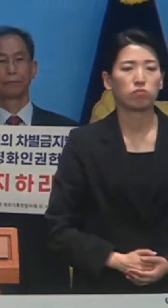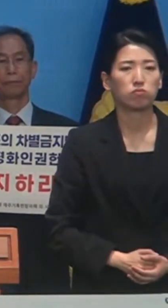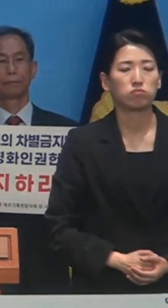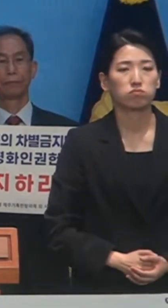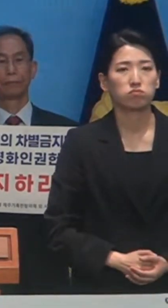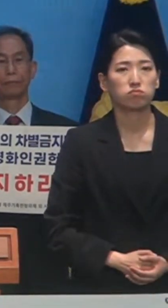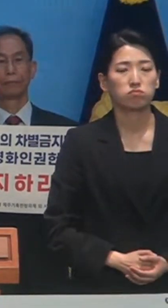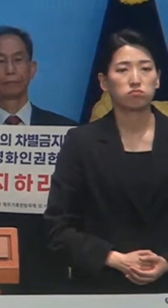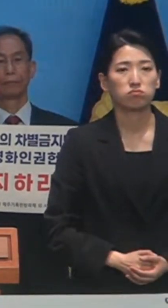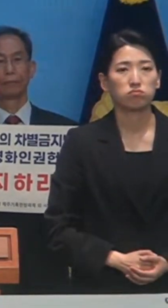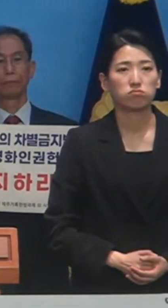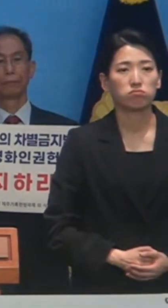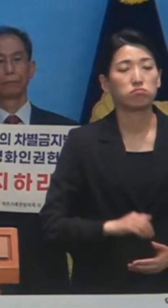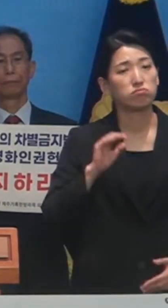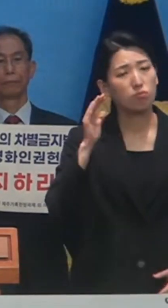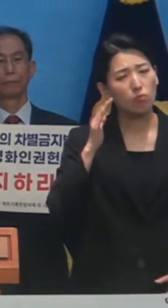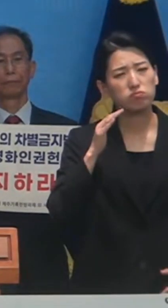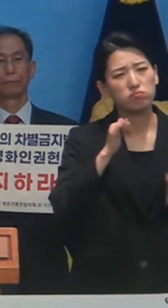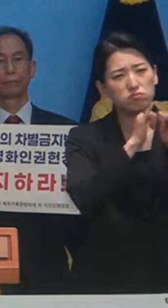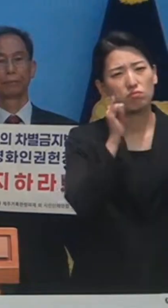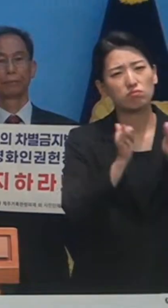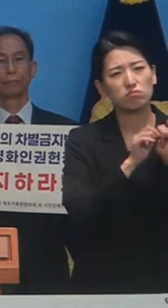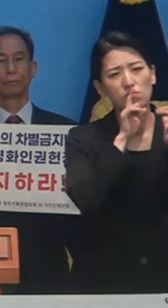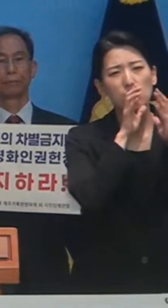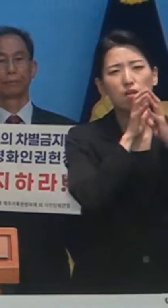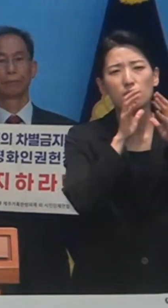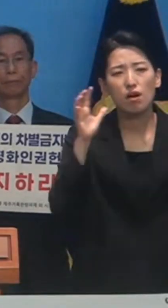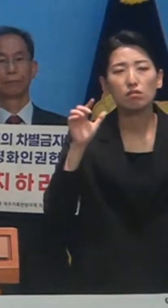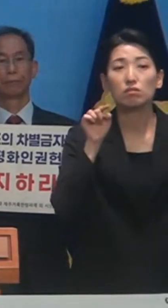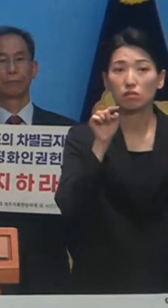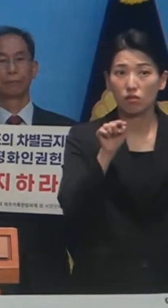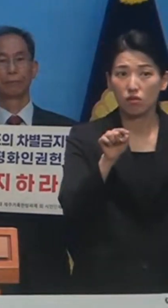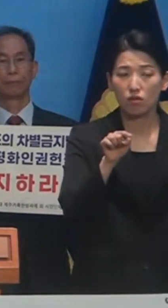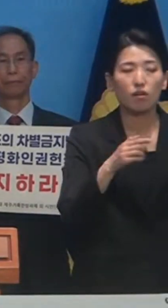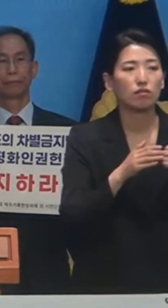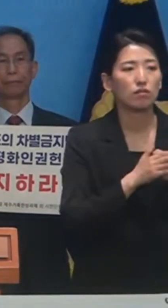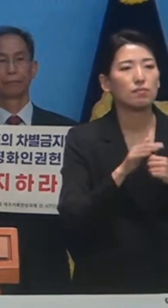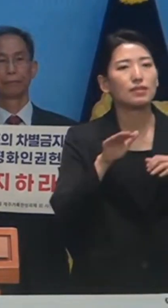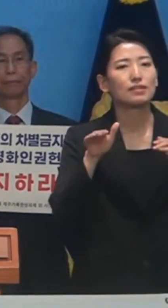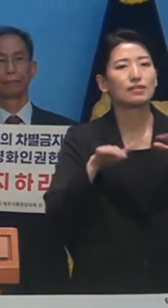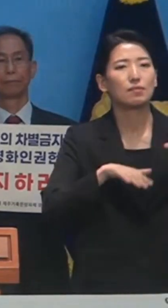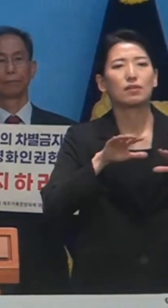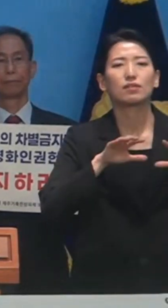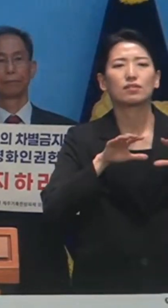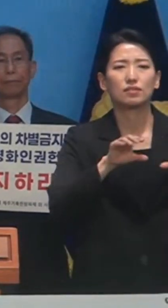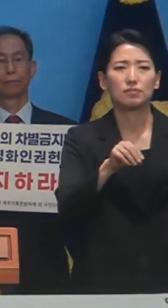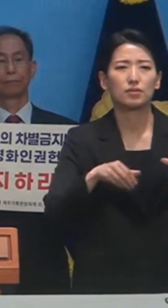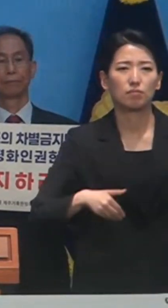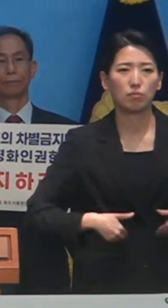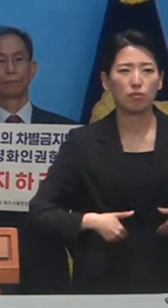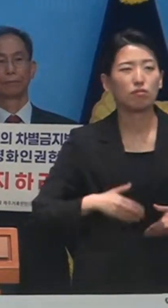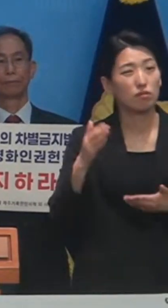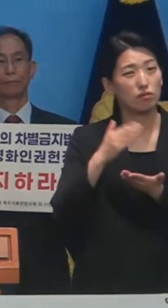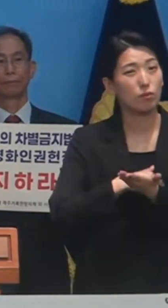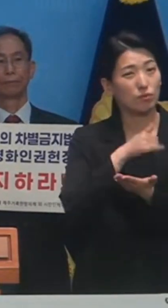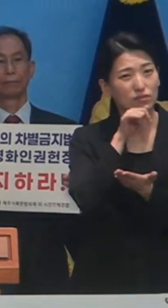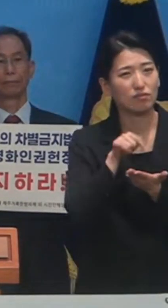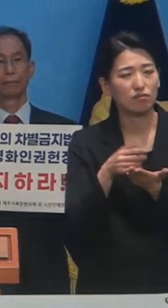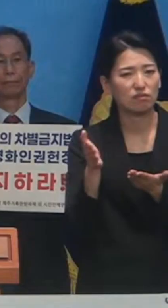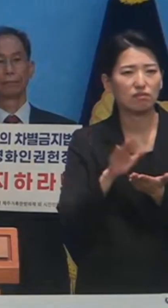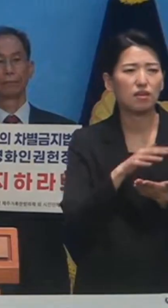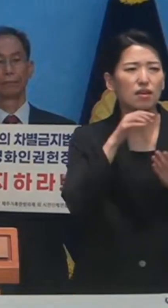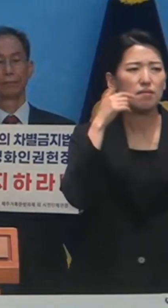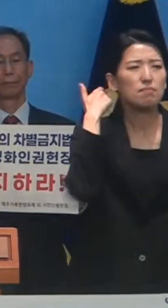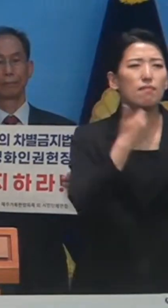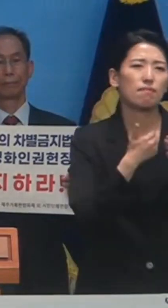사회에서 논란의 중심에 있는 개념들을 차별을 금지하겠다는 것입니다. 또한 헌장안은